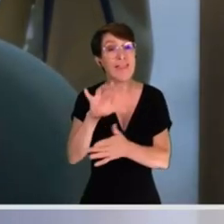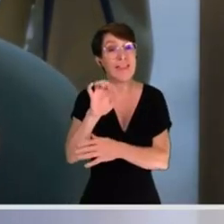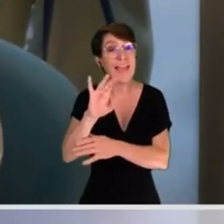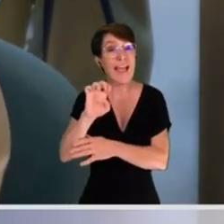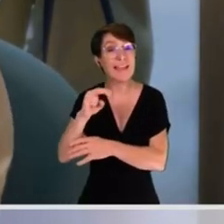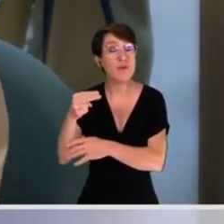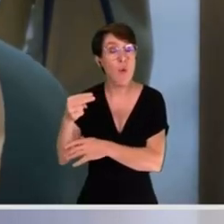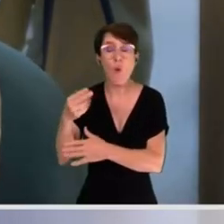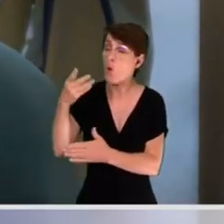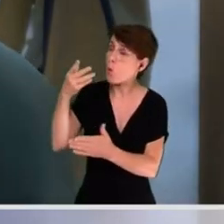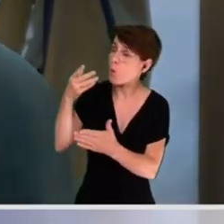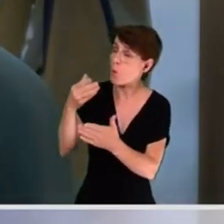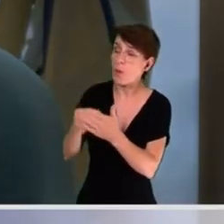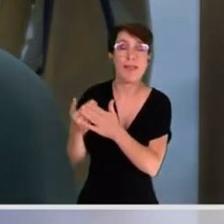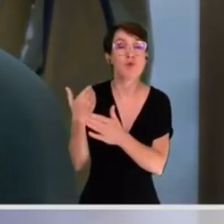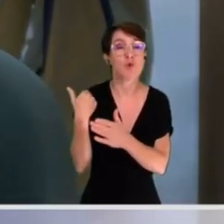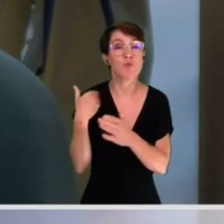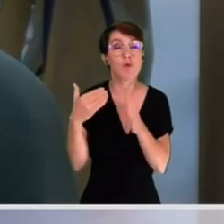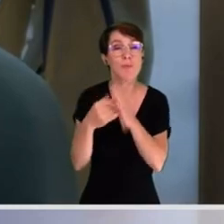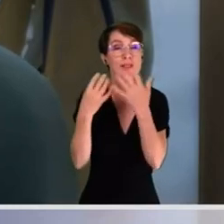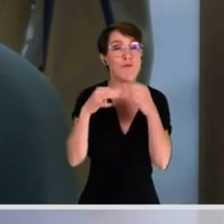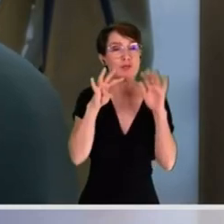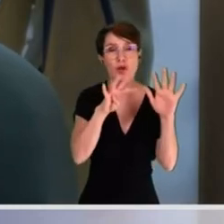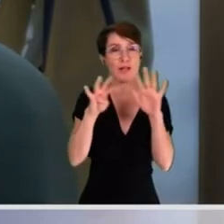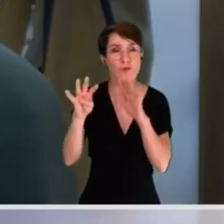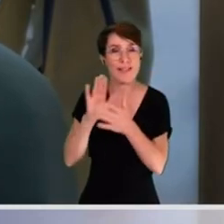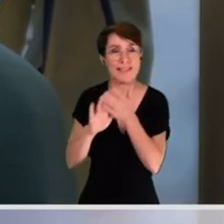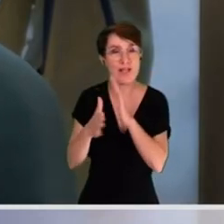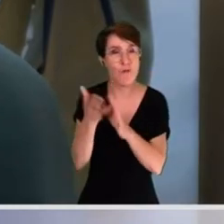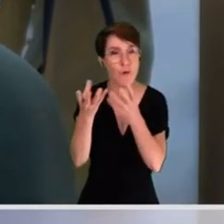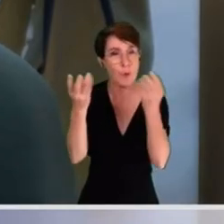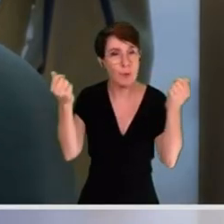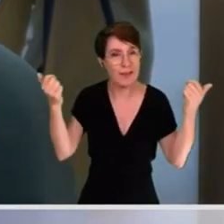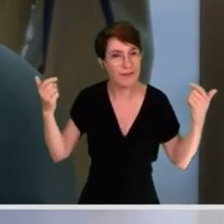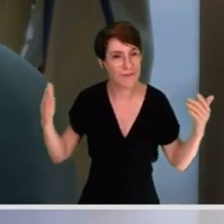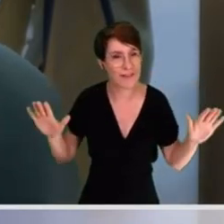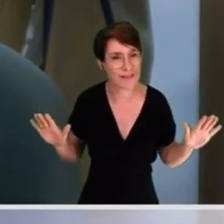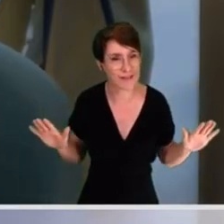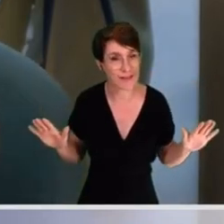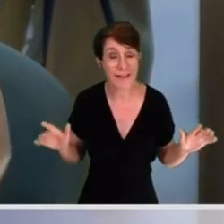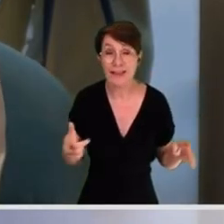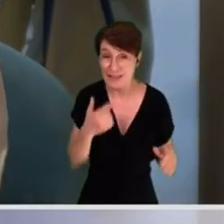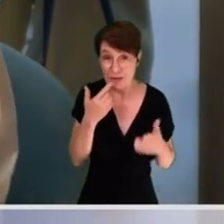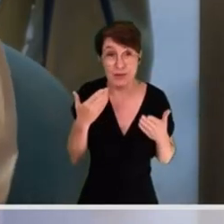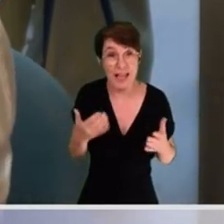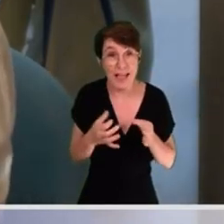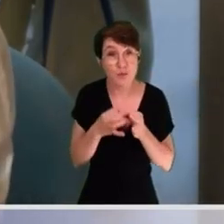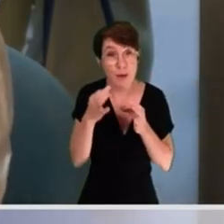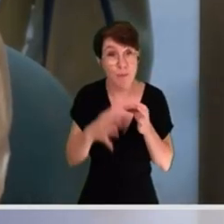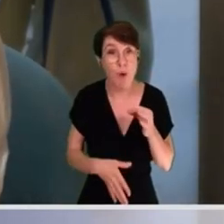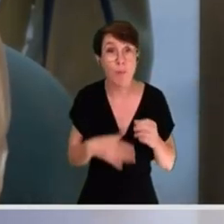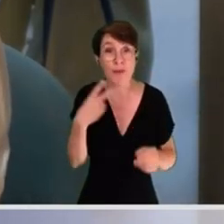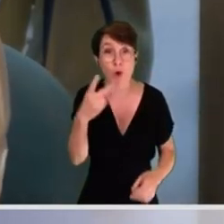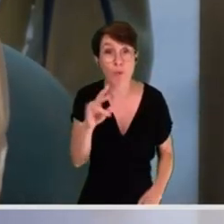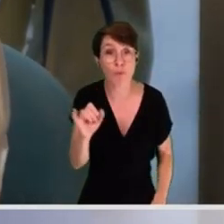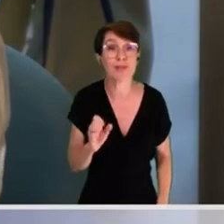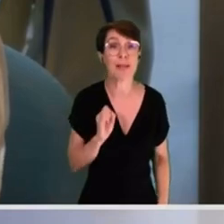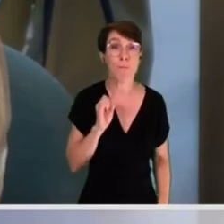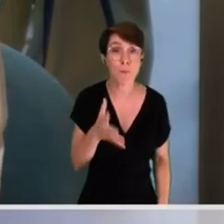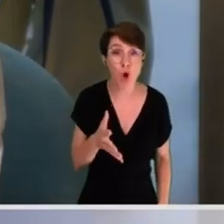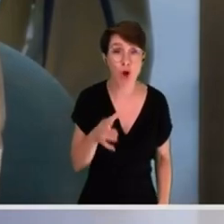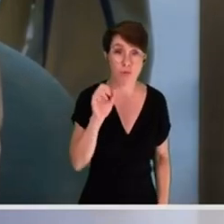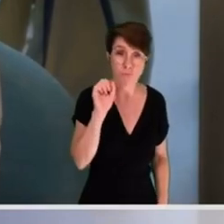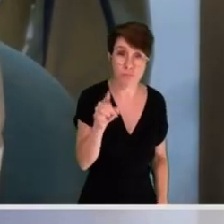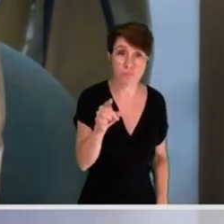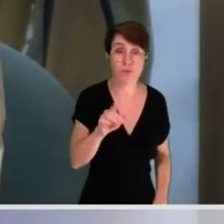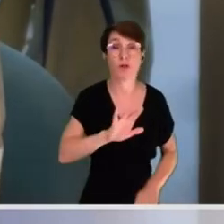depuis 1999 et que donc on a bien affaire au bilan Piolle. Et j'ajoute qu'on a d'autant plus